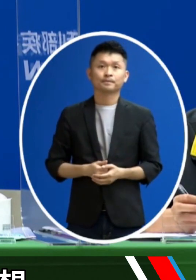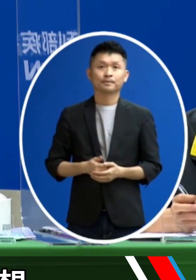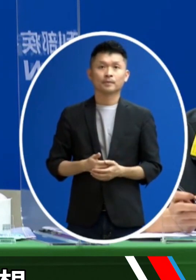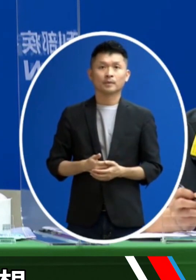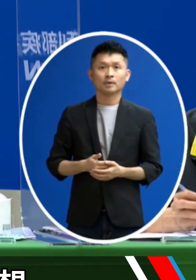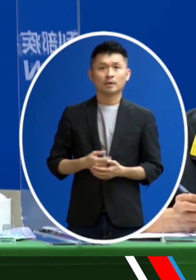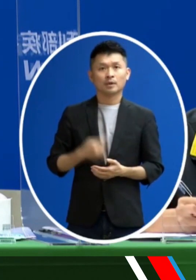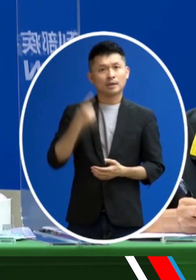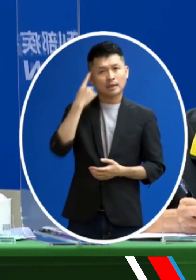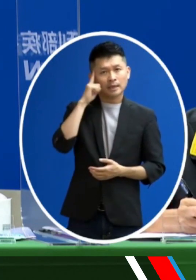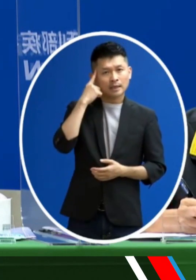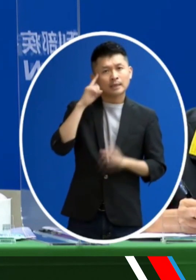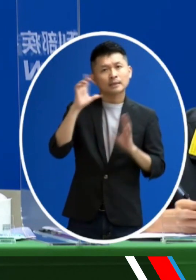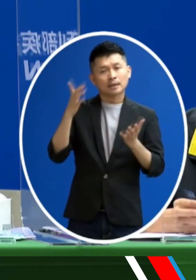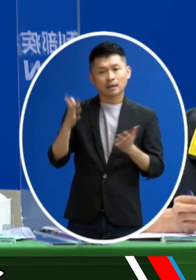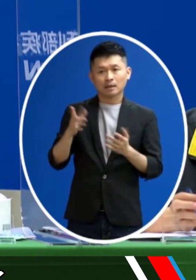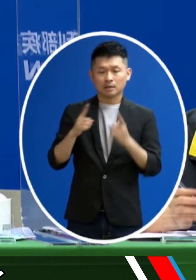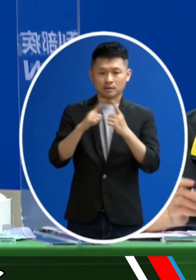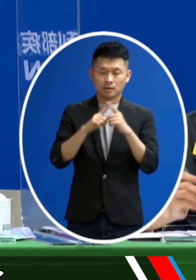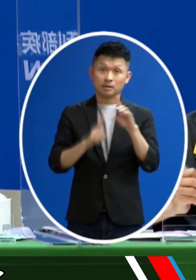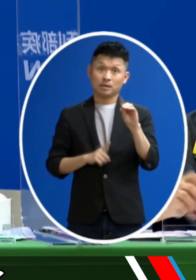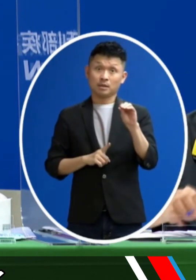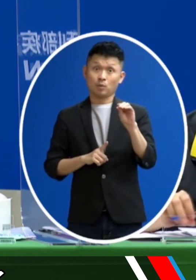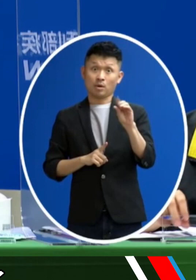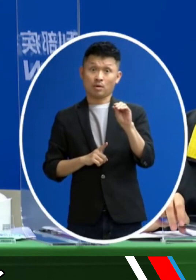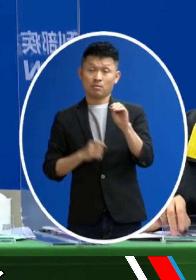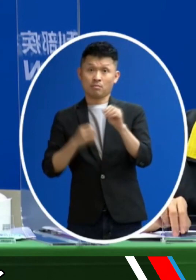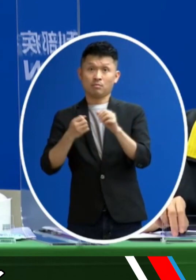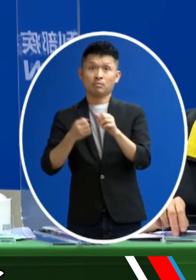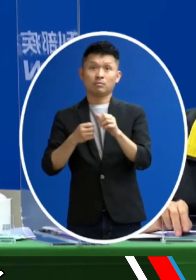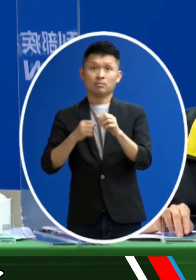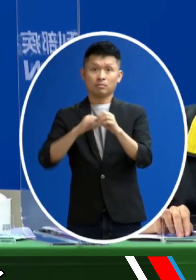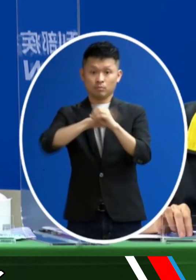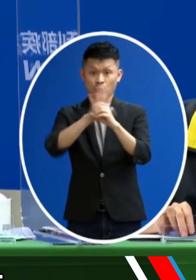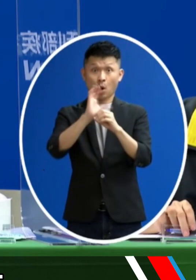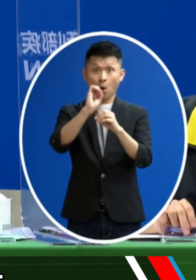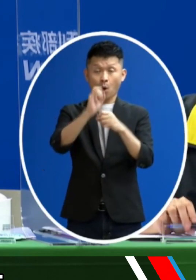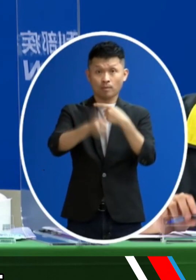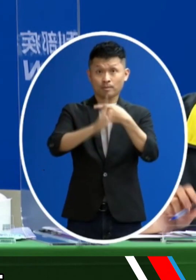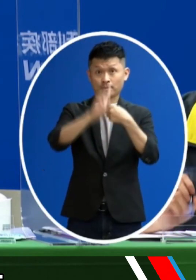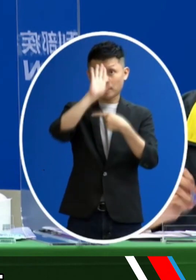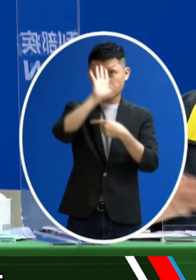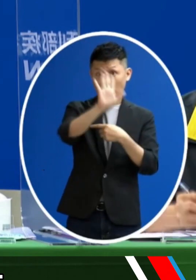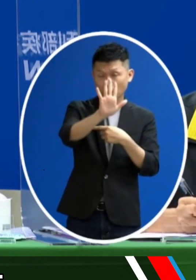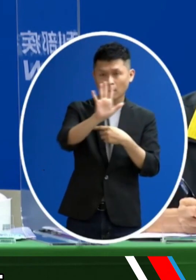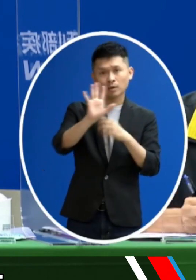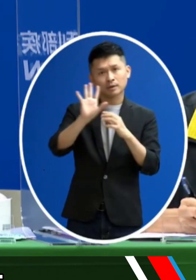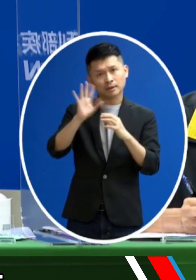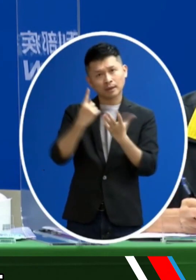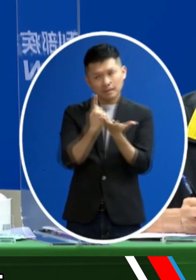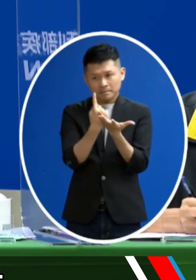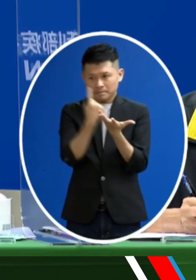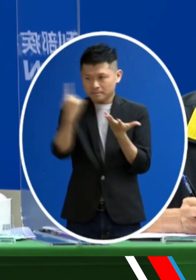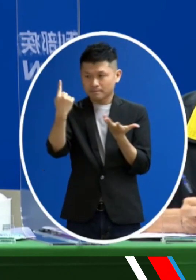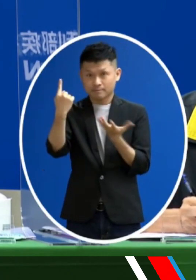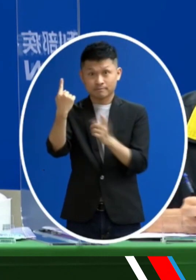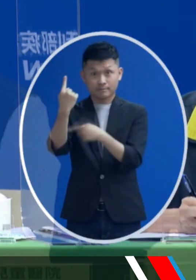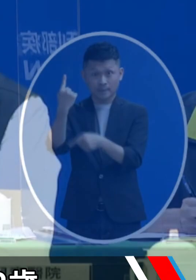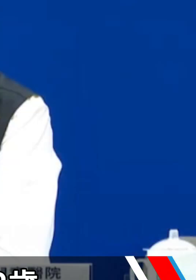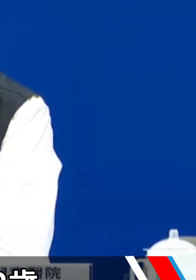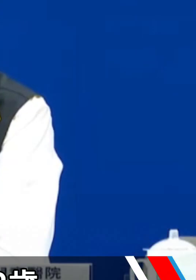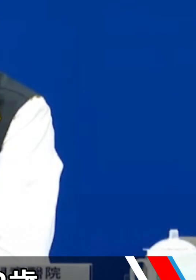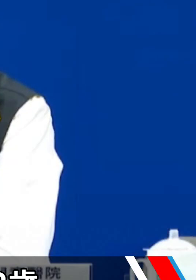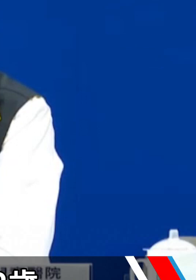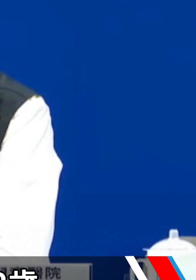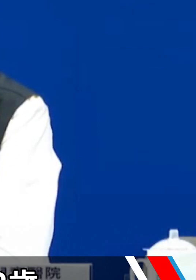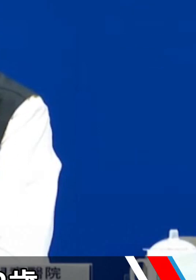悲观的人可以想，大概就是10000个得到的这个 Omicron 的孩子，大概会有一个可能会发生所谓的 MIS-C。